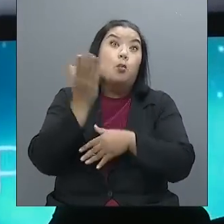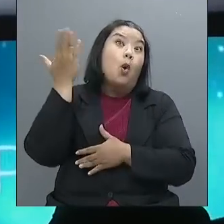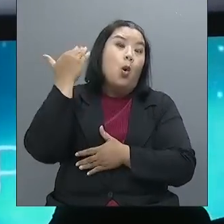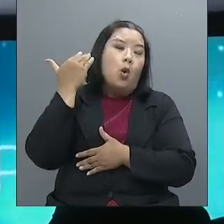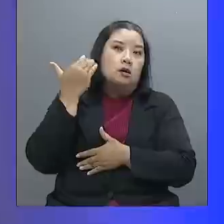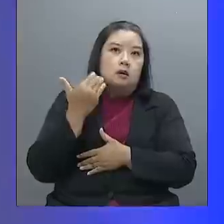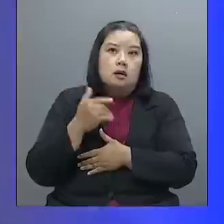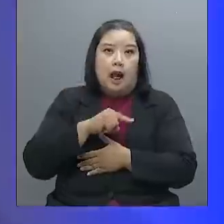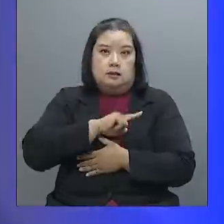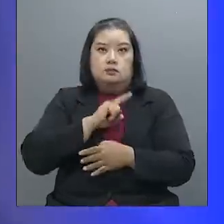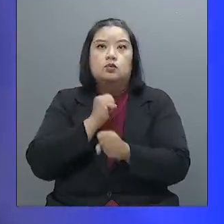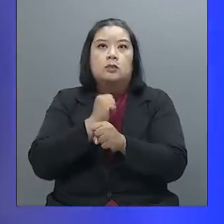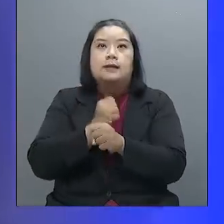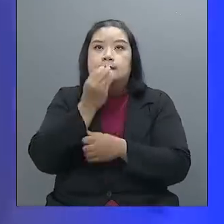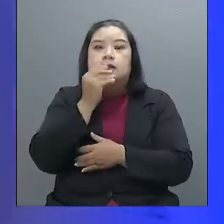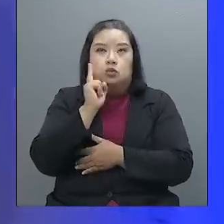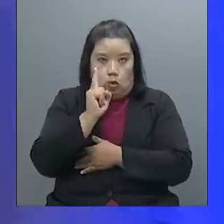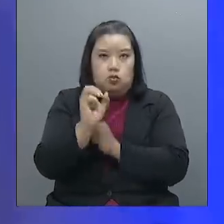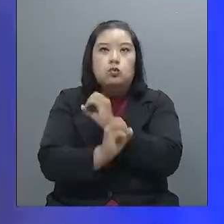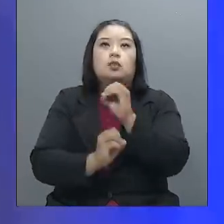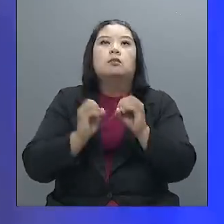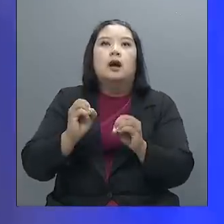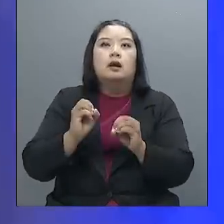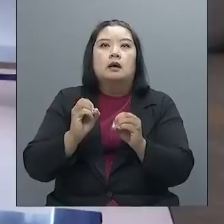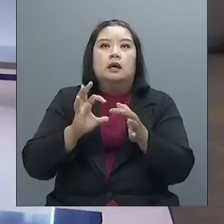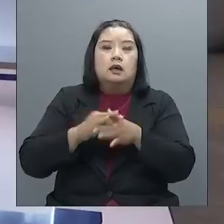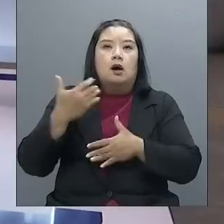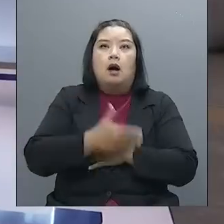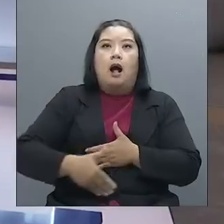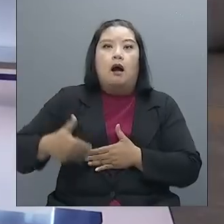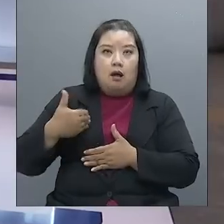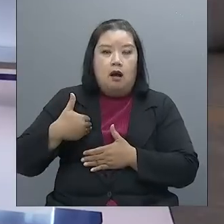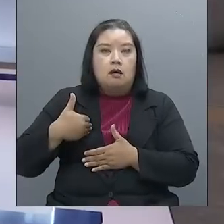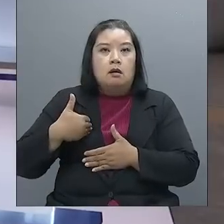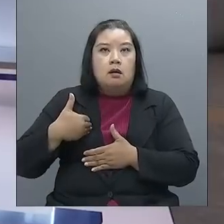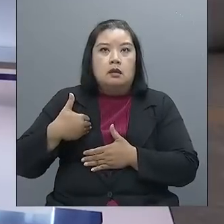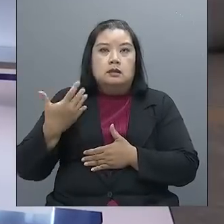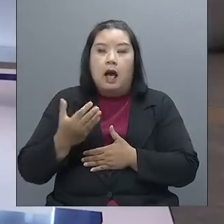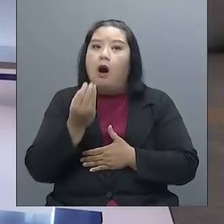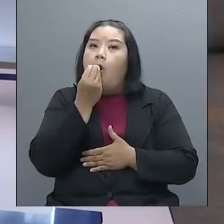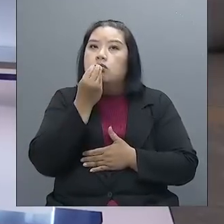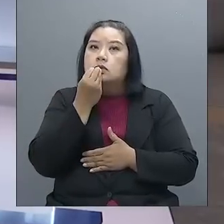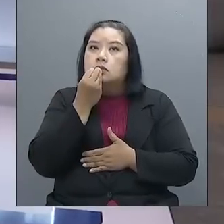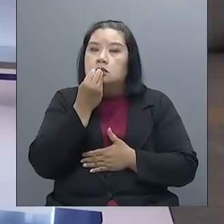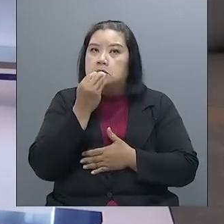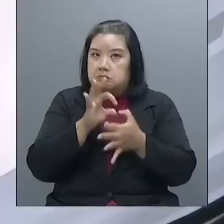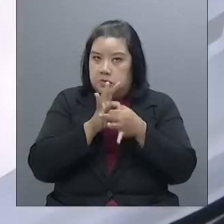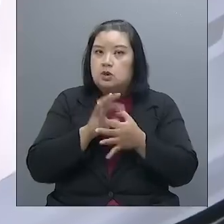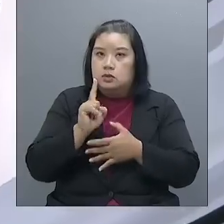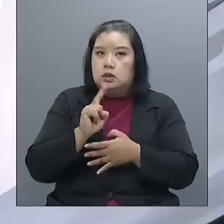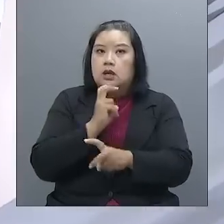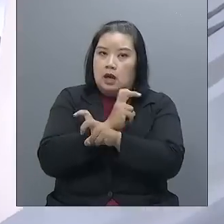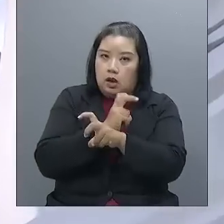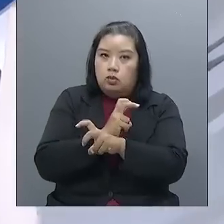างเป็นสิ่งสำคัญที่สุดนะคะเพราะว่าจะส่งผลต่อสุขภาพนักบินอวกาศในระยะยาวค่ะและสารอาหารที่เหมาะสมก็มีผลอย่างมากต่อมวลกระดูก